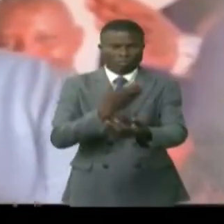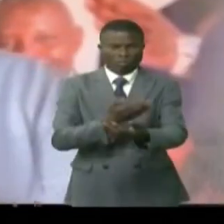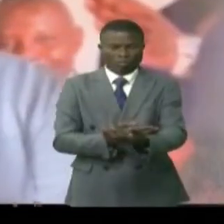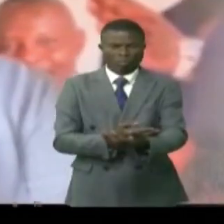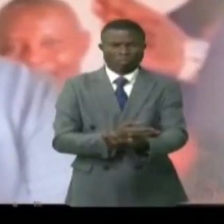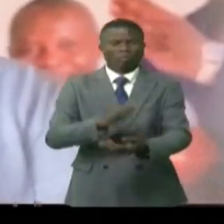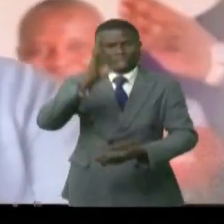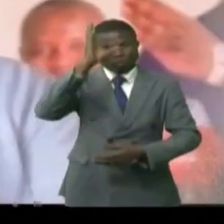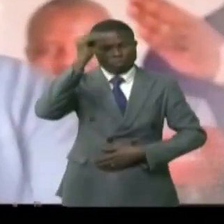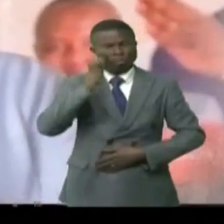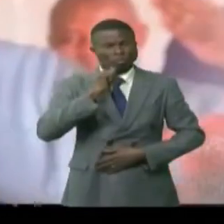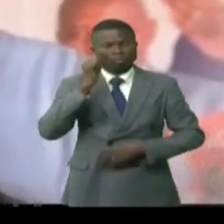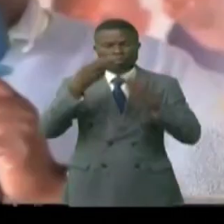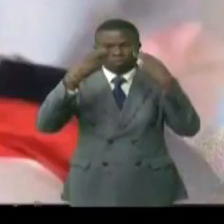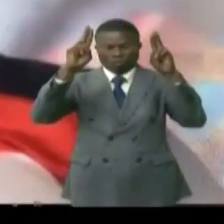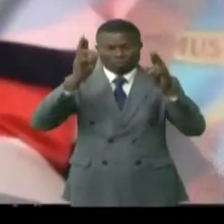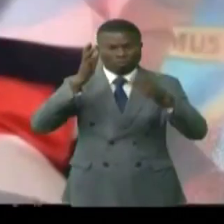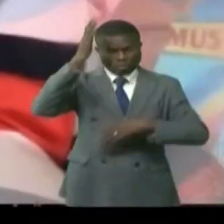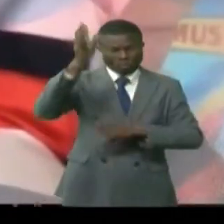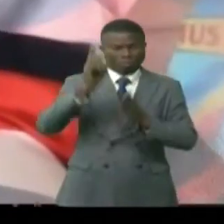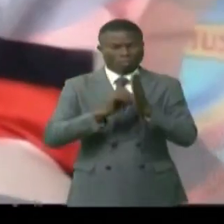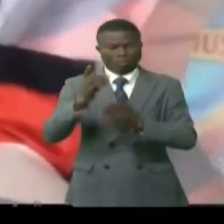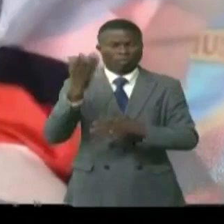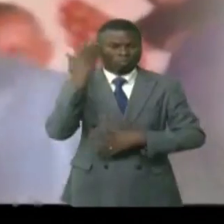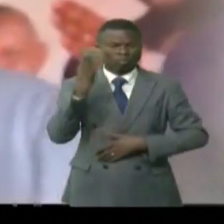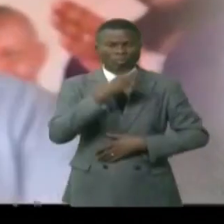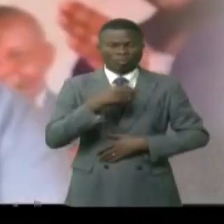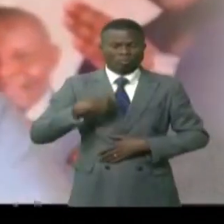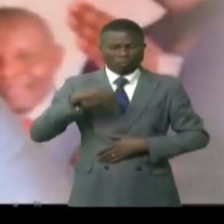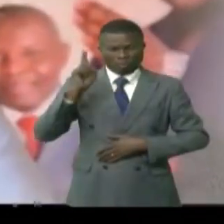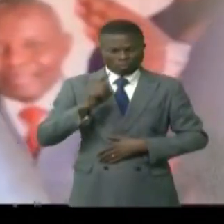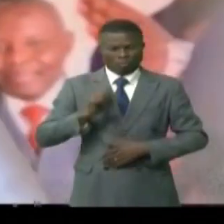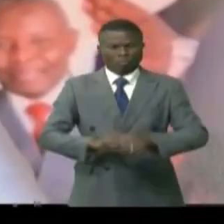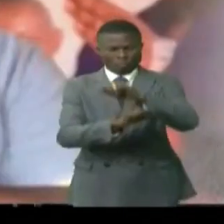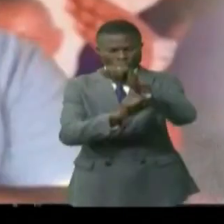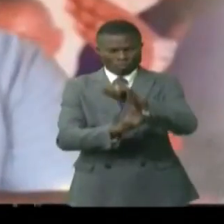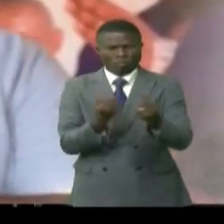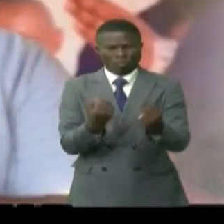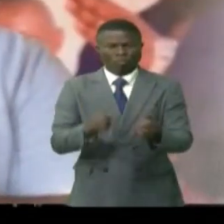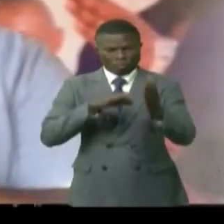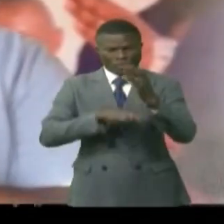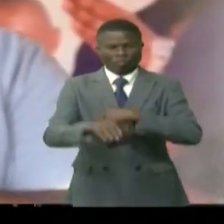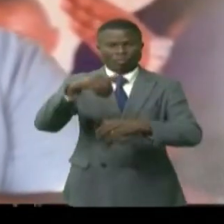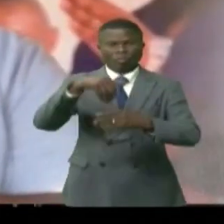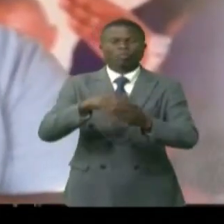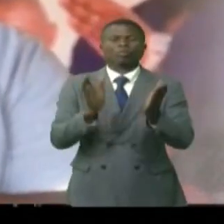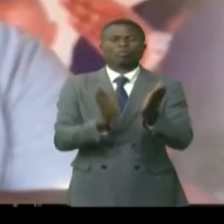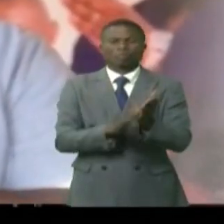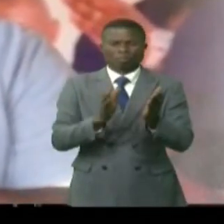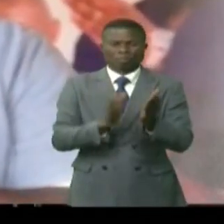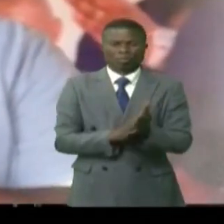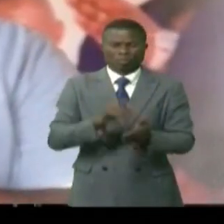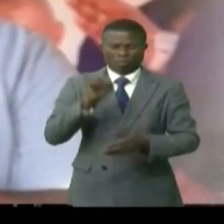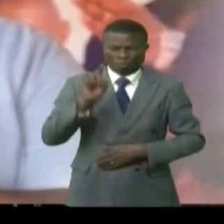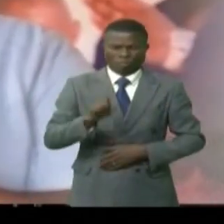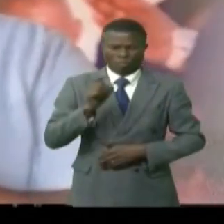Pour voir votre enfant réussir dans la vie, les parents doivent s'assurer de leur scolarité.